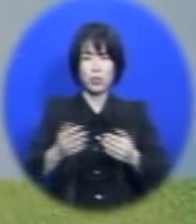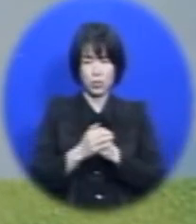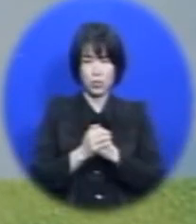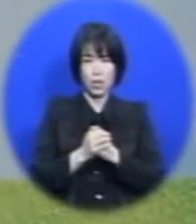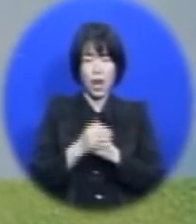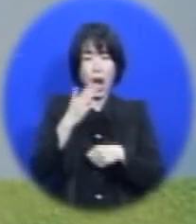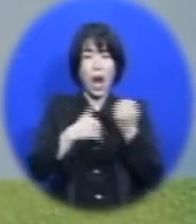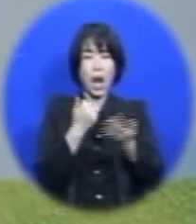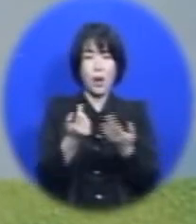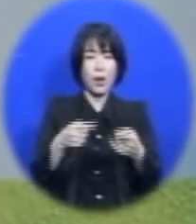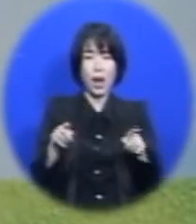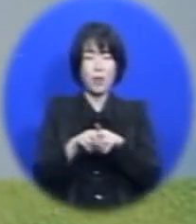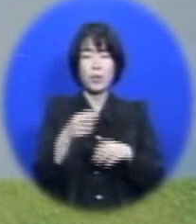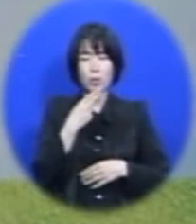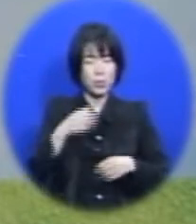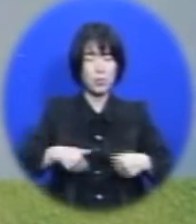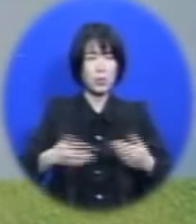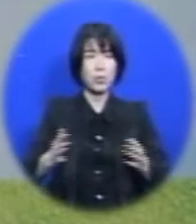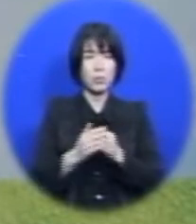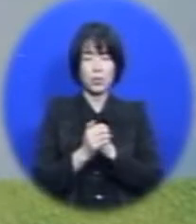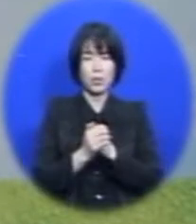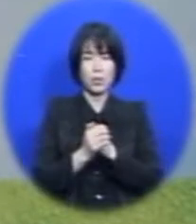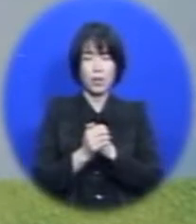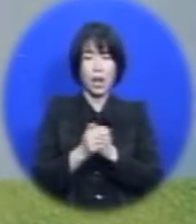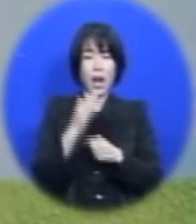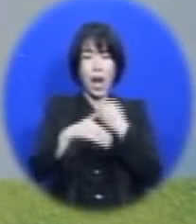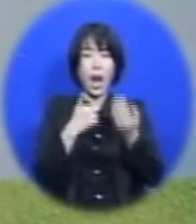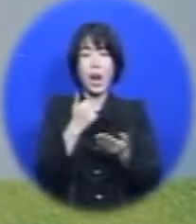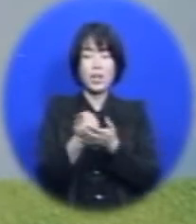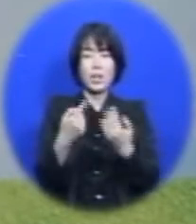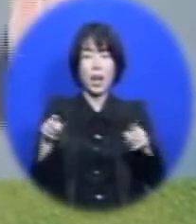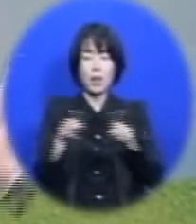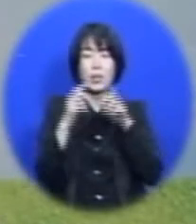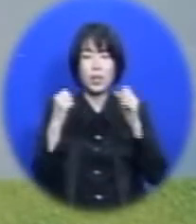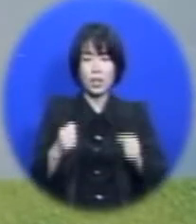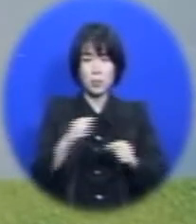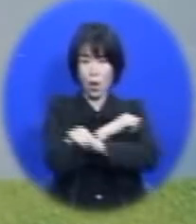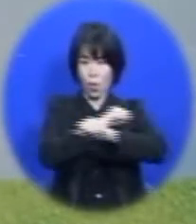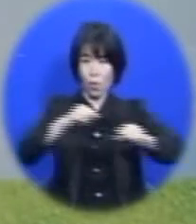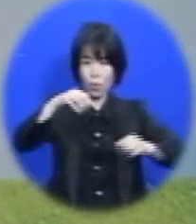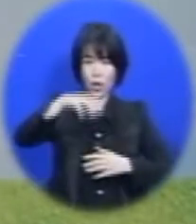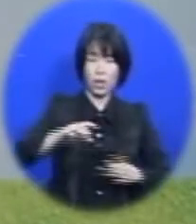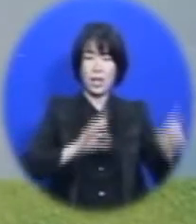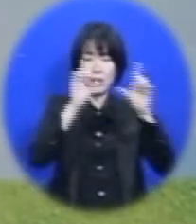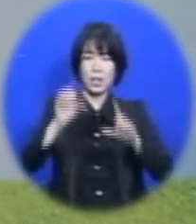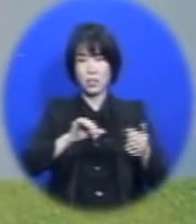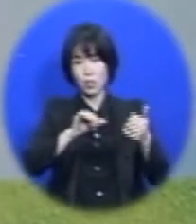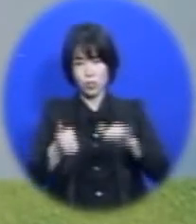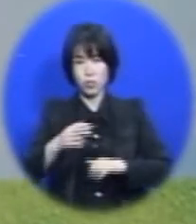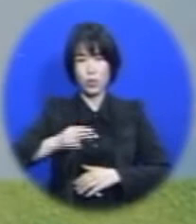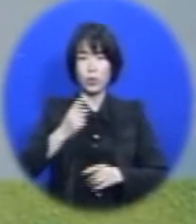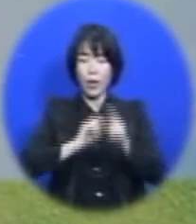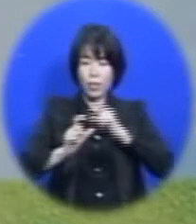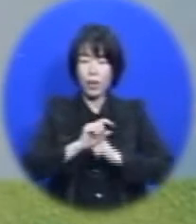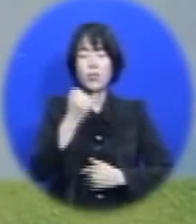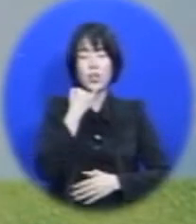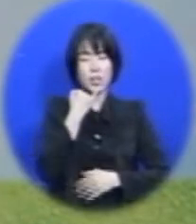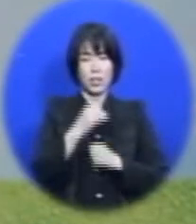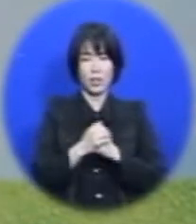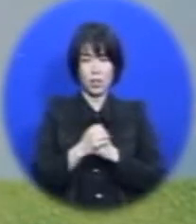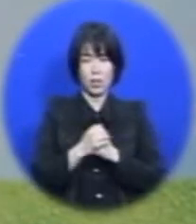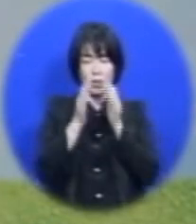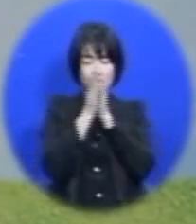하시지 않으면. 하나님이 함께 계시면 서로 우리가 광야에서 살다가 죽어도 그게 훨씬 낫지.